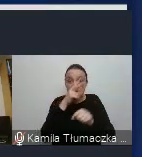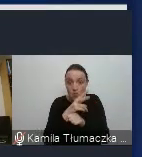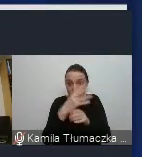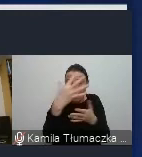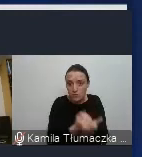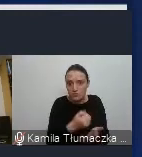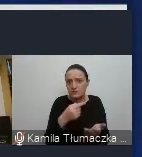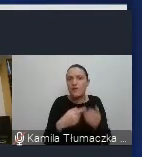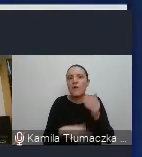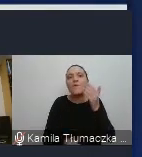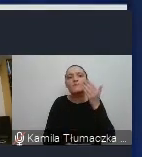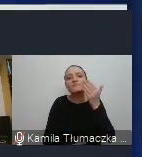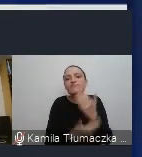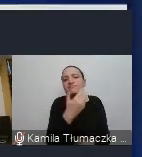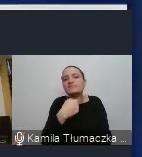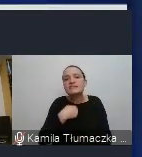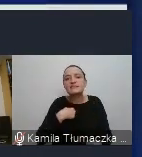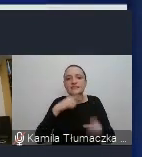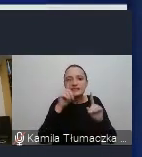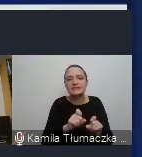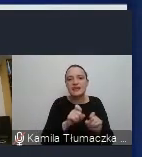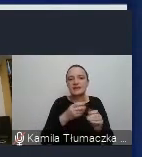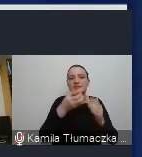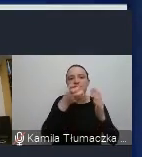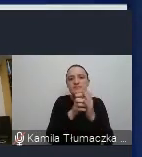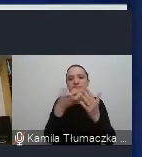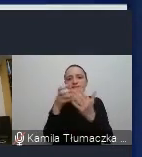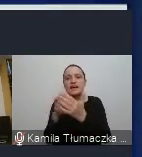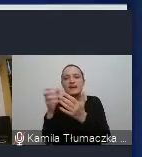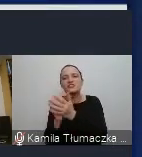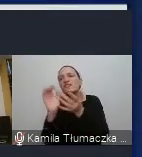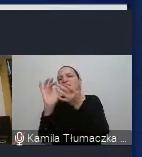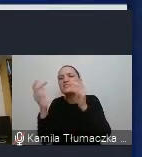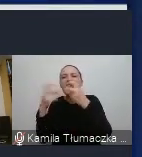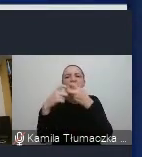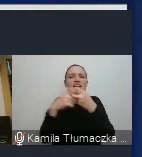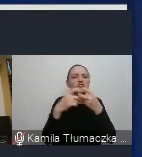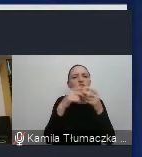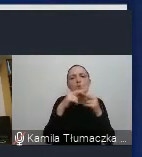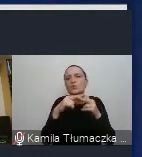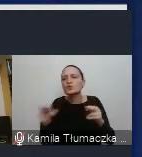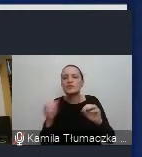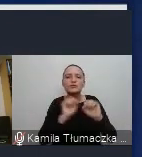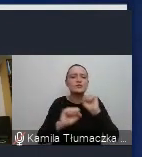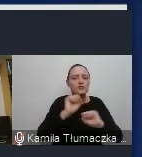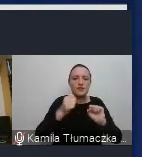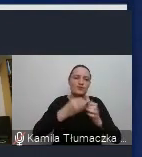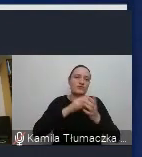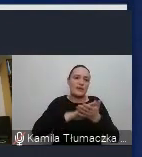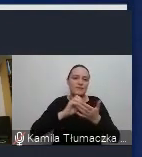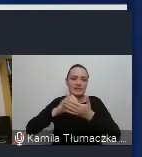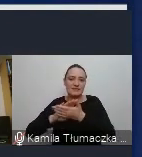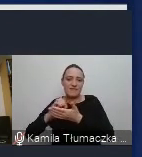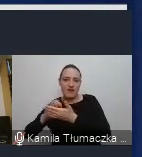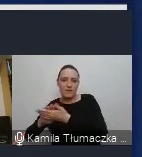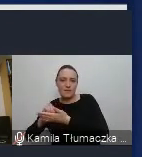właśnie również tutaj zaczęłam umieszczać takie właśnie zebrane gdzieś w internecie różnego rodzaju ćwiczenia.